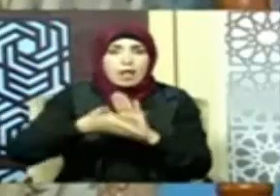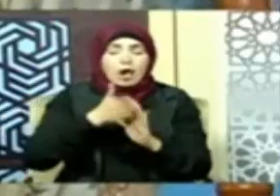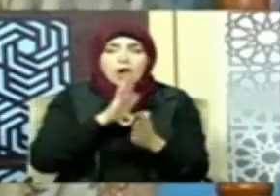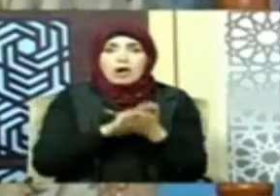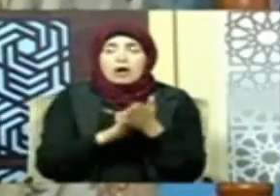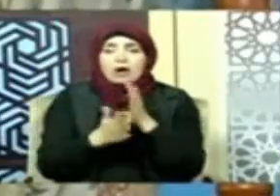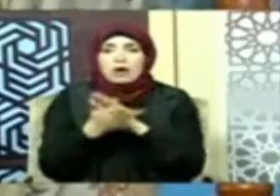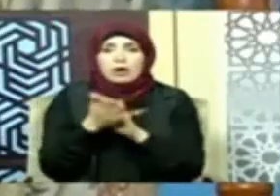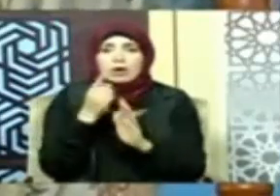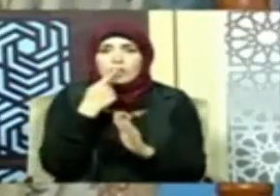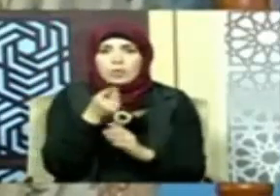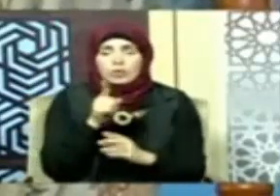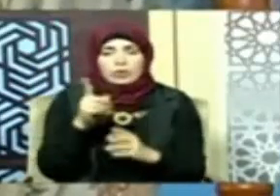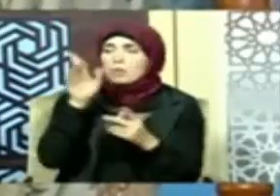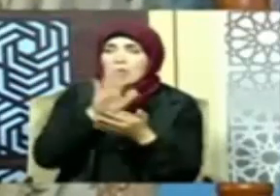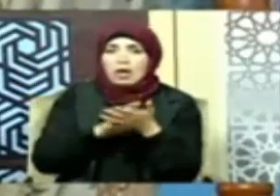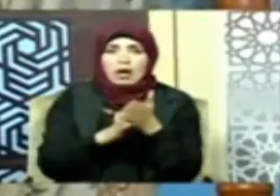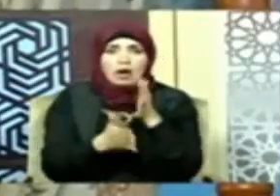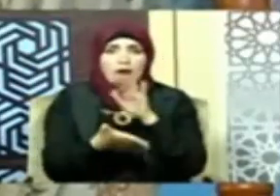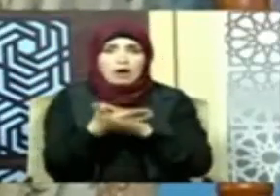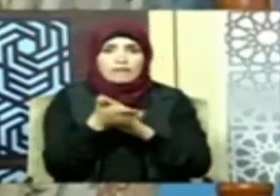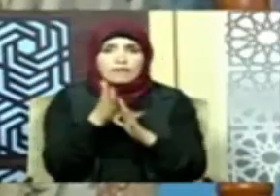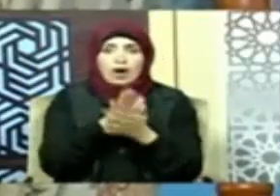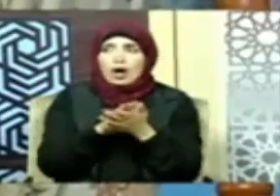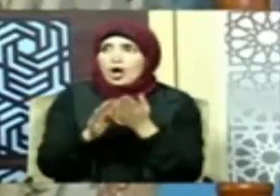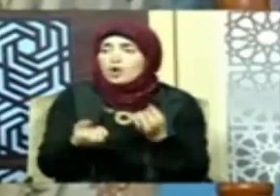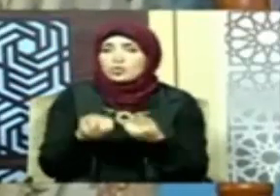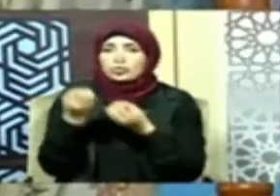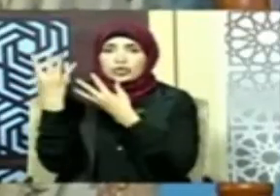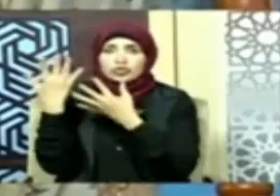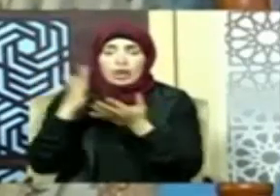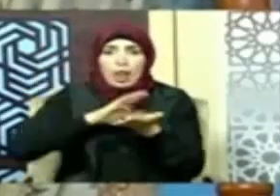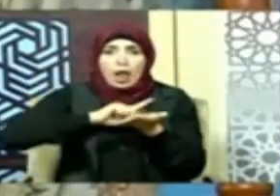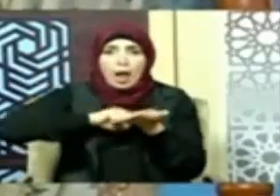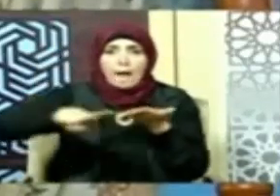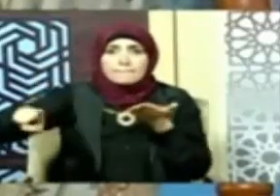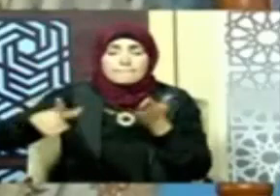خاوية على عرشها. خراب